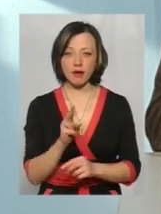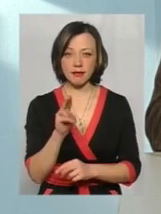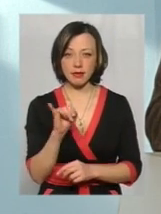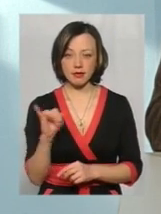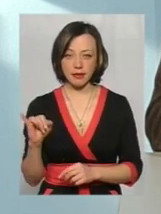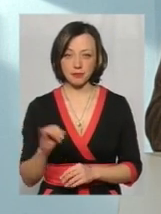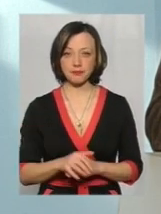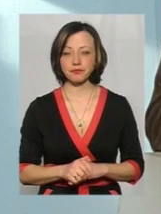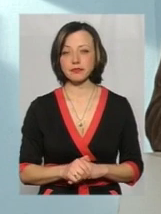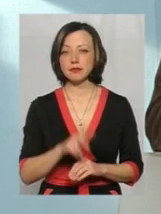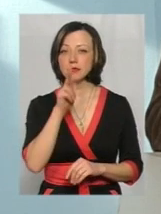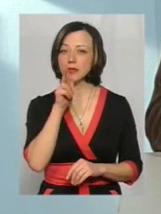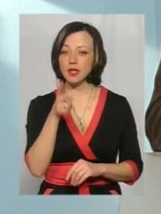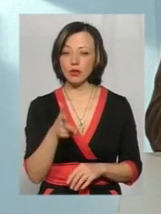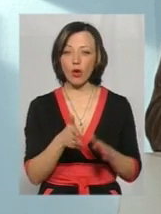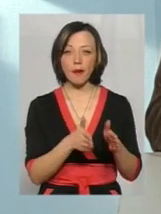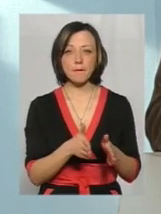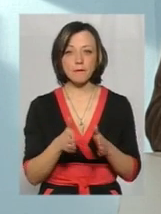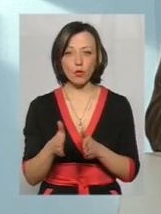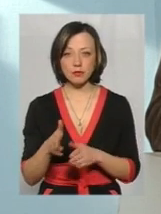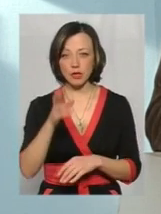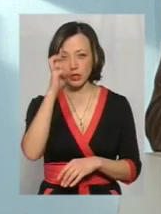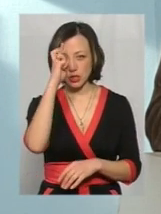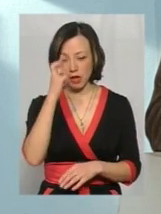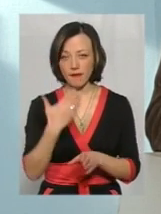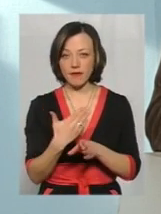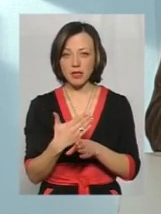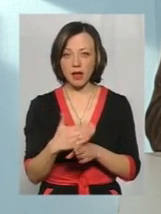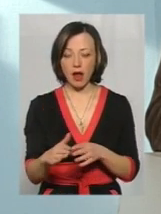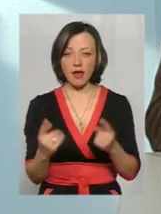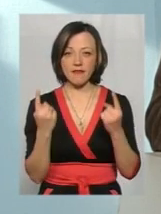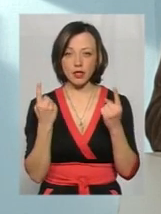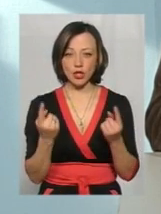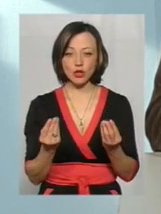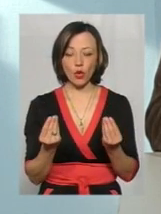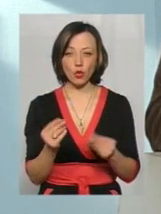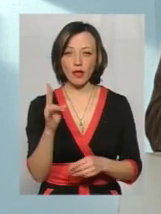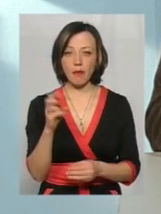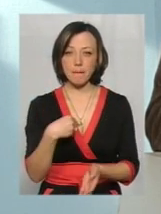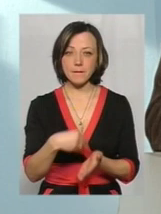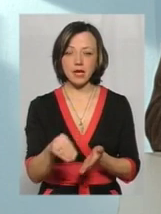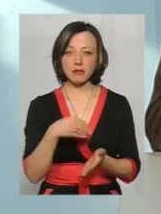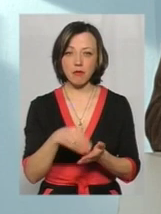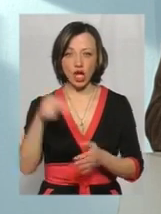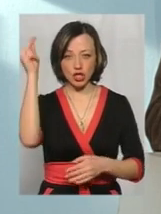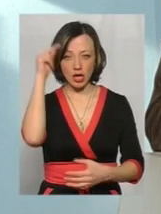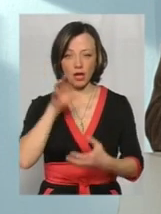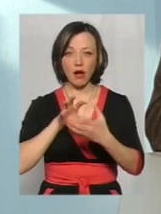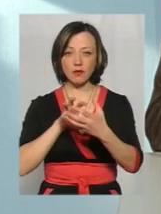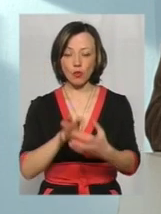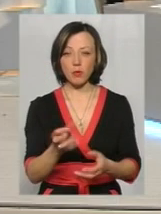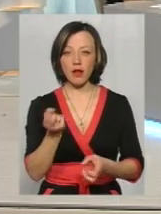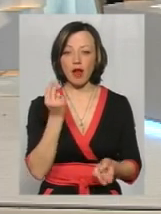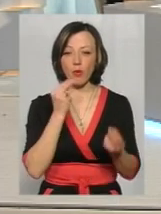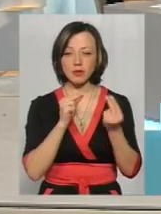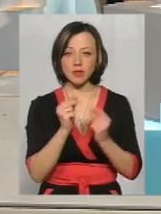знаєте, 3 роки поспіль держава виділяє величезні гроші на придбання шкільних автобусів для оптимізованих